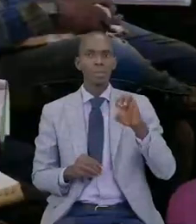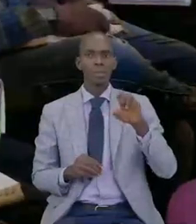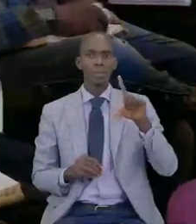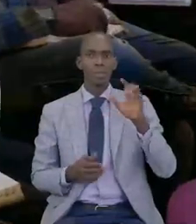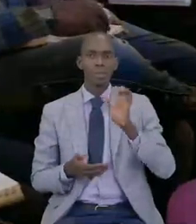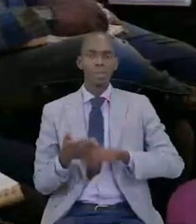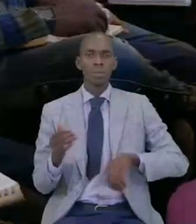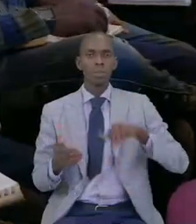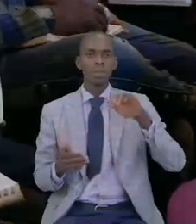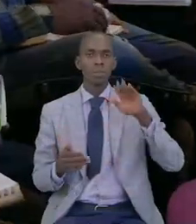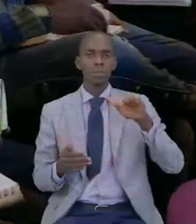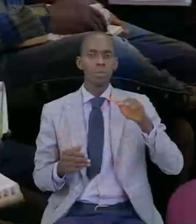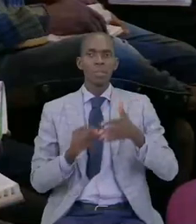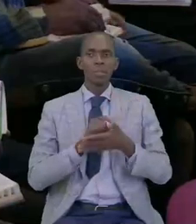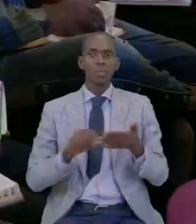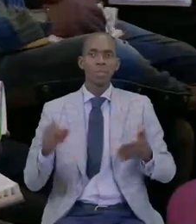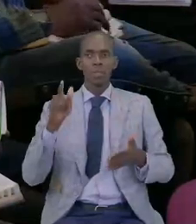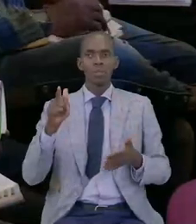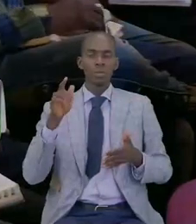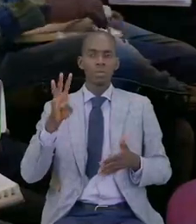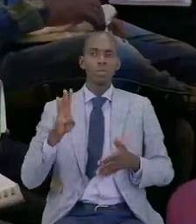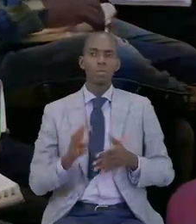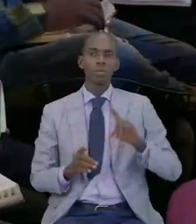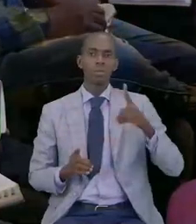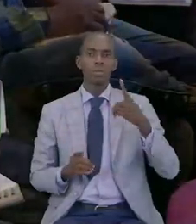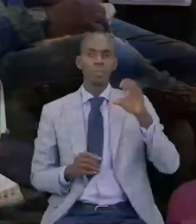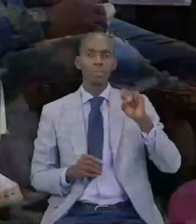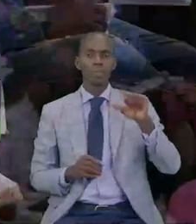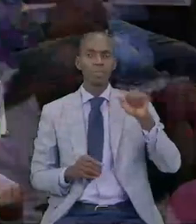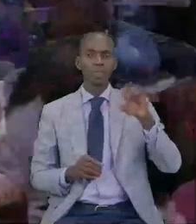En 1 Samuel 15, 24.